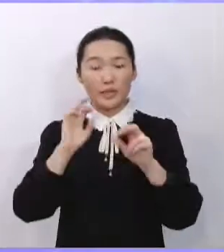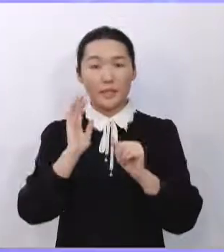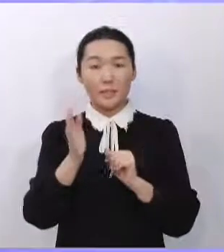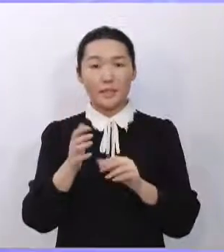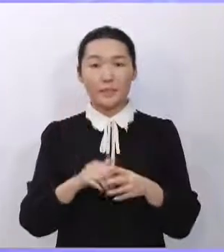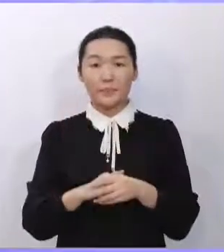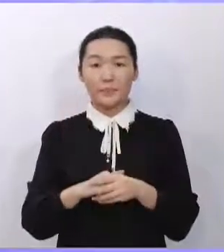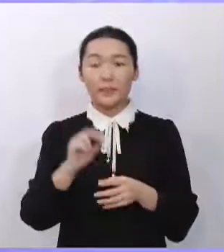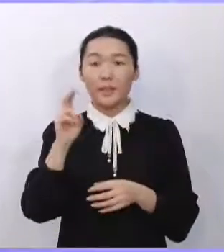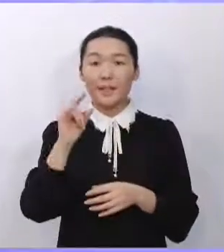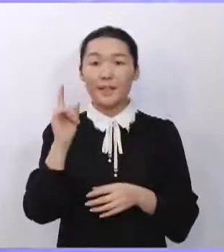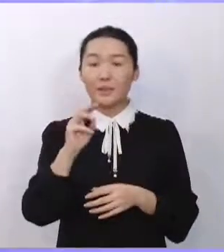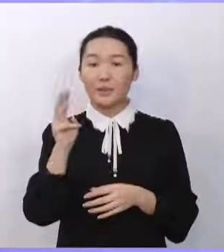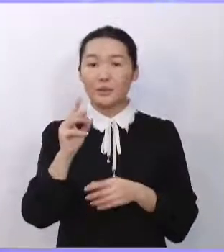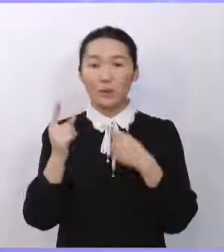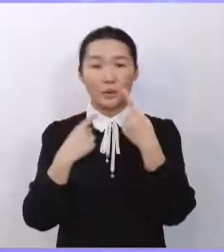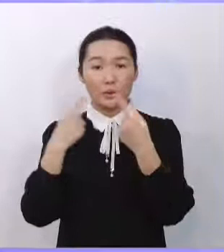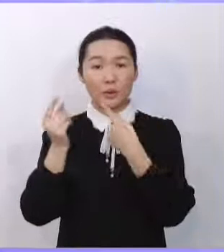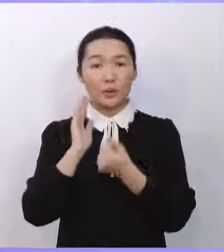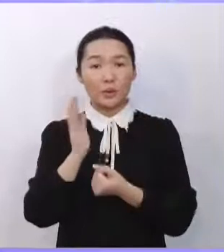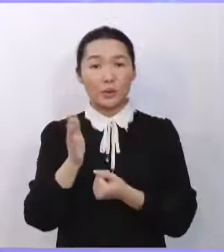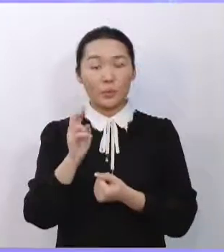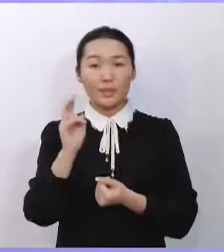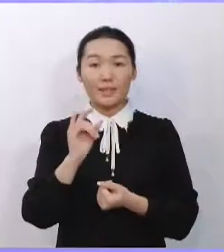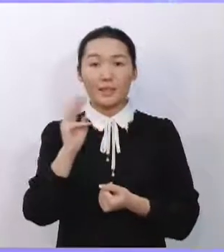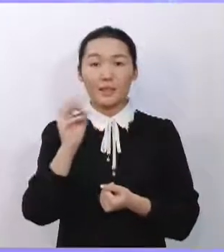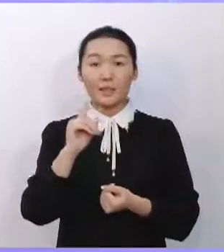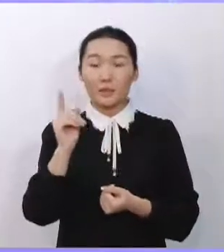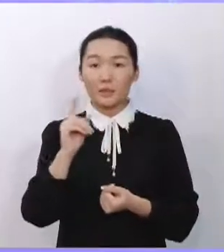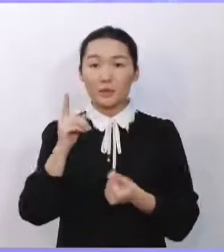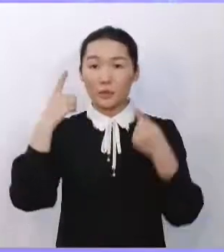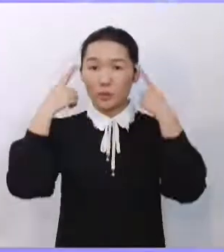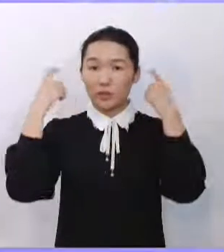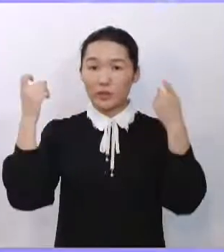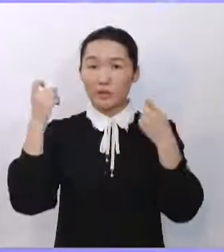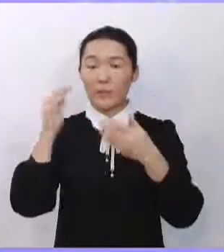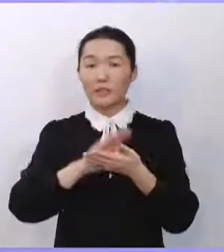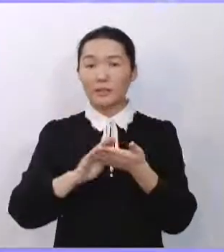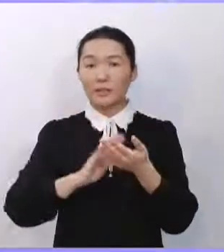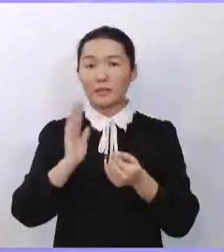Кымыз жөнүндө сүйлөшөбүз. Кымыз тууралуу жарнама жазасыңар.